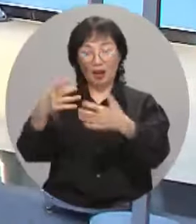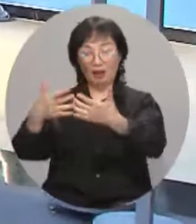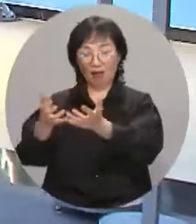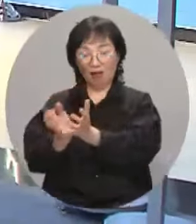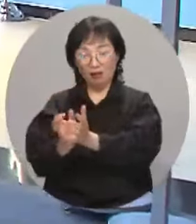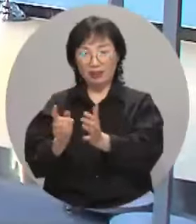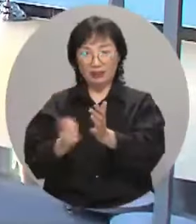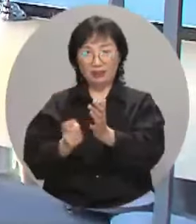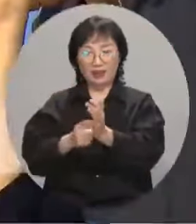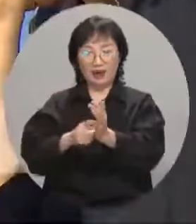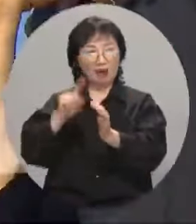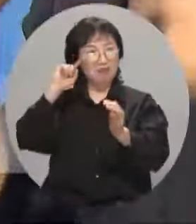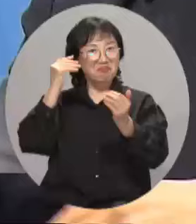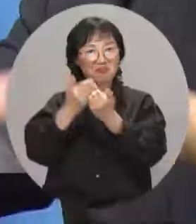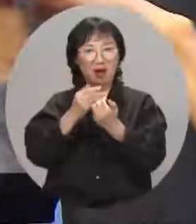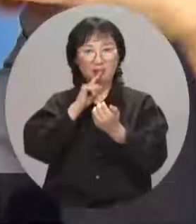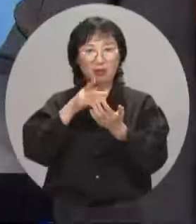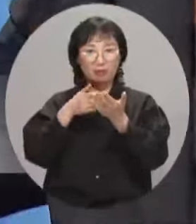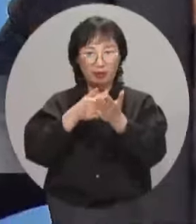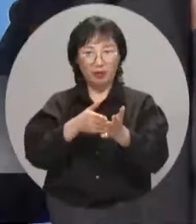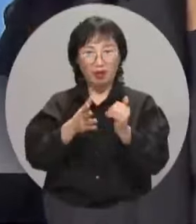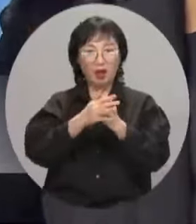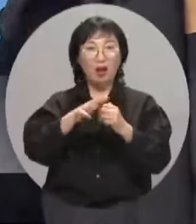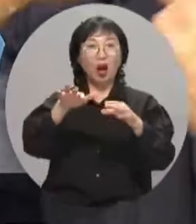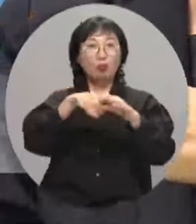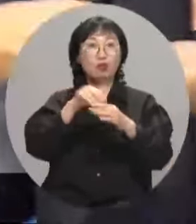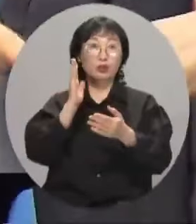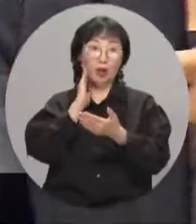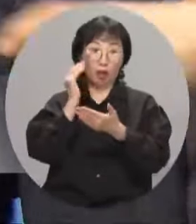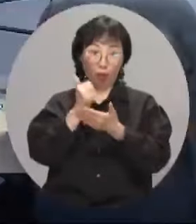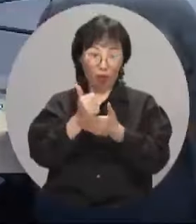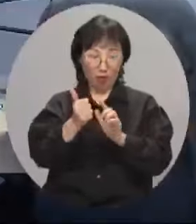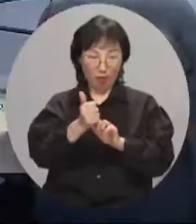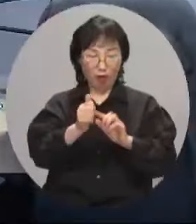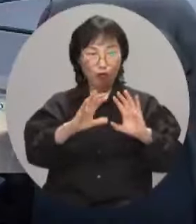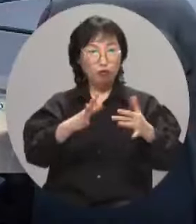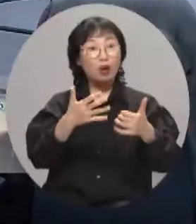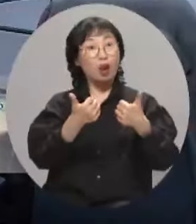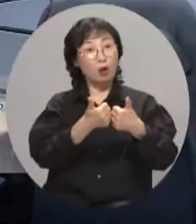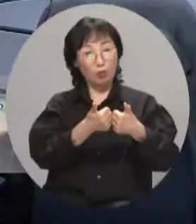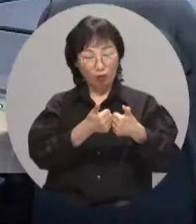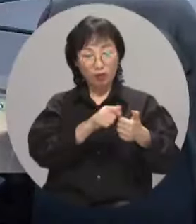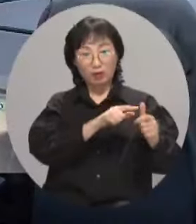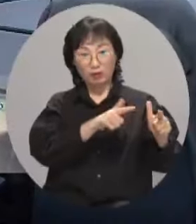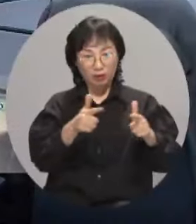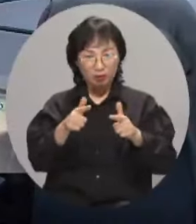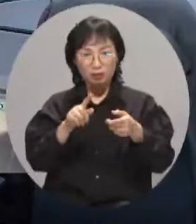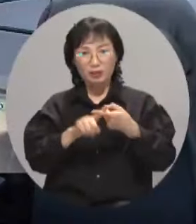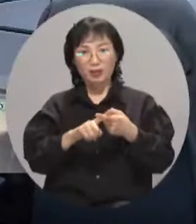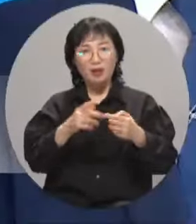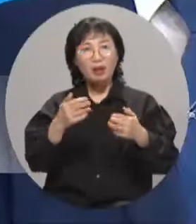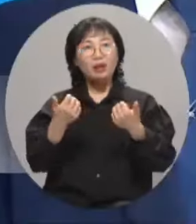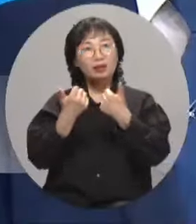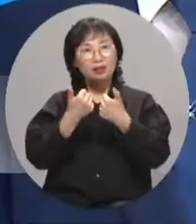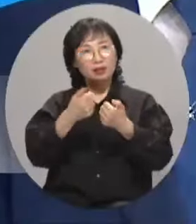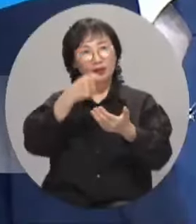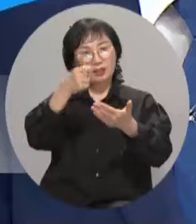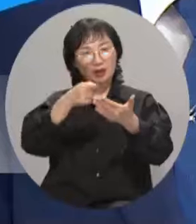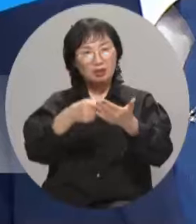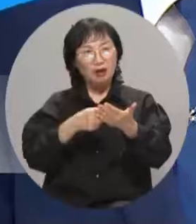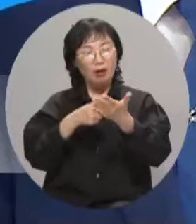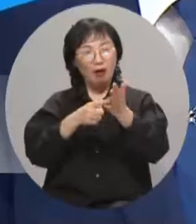즉각적인 반발이 이어졌습니다 문재인 정부 출신 민주당 국회의원들은 기자 회견을 열고 언제까지 전임 정부